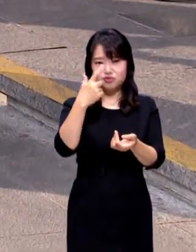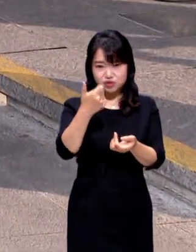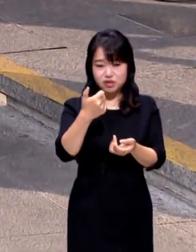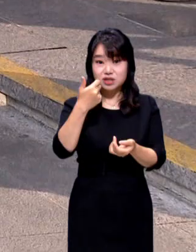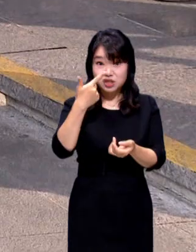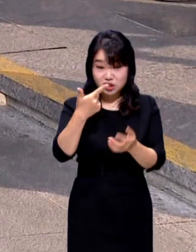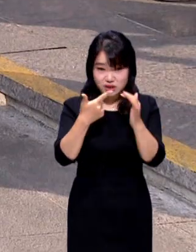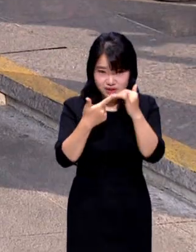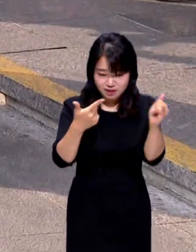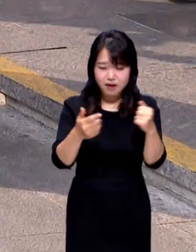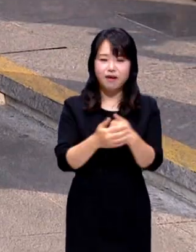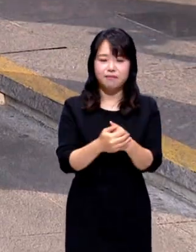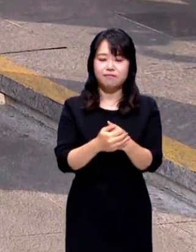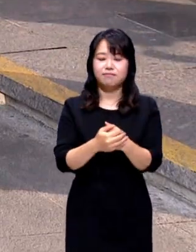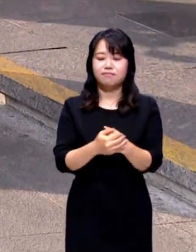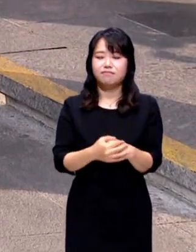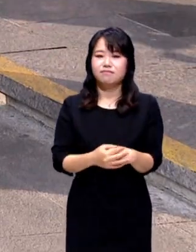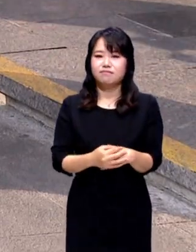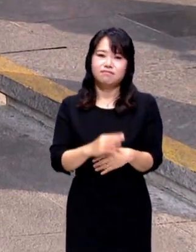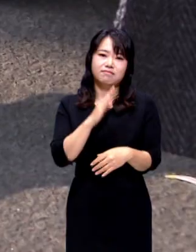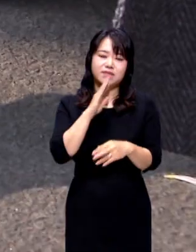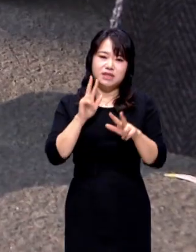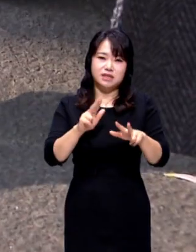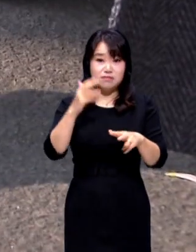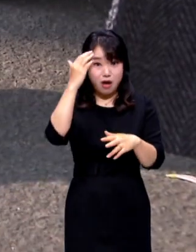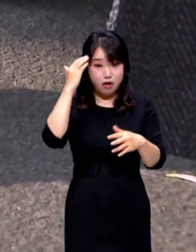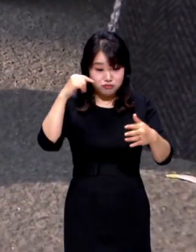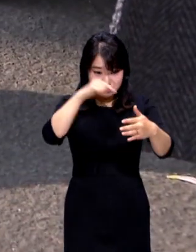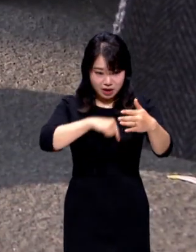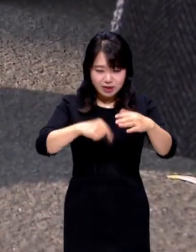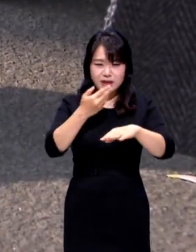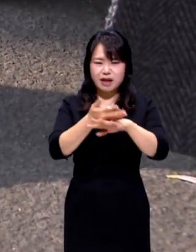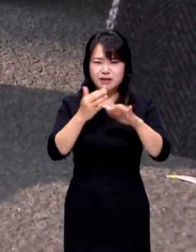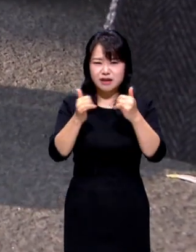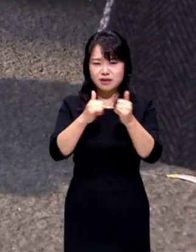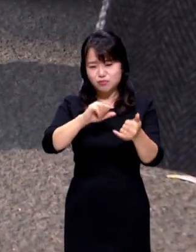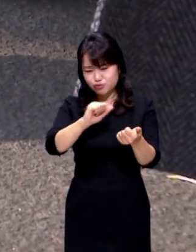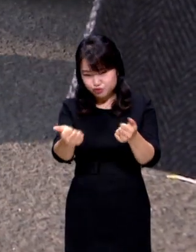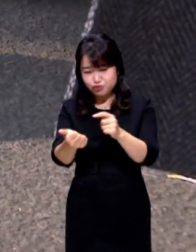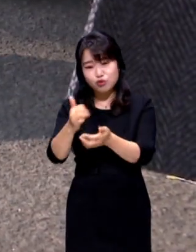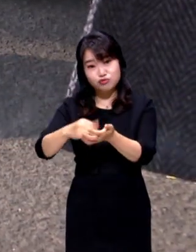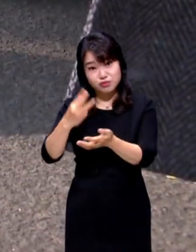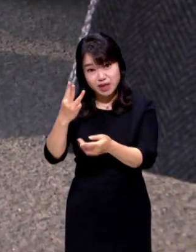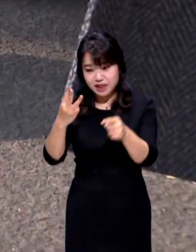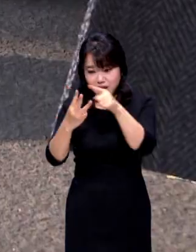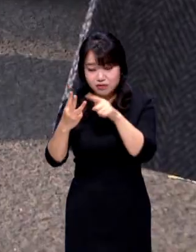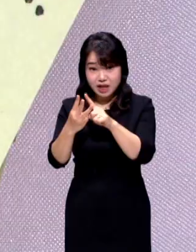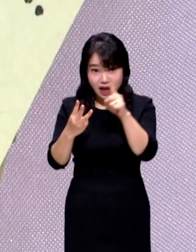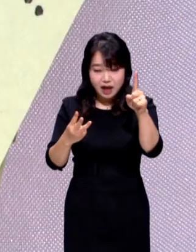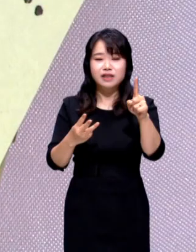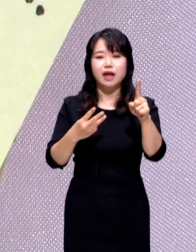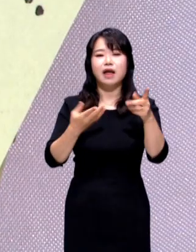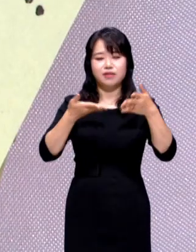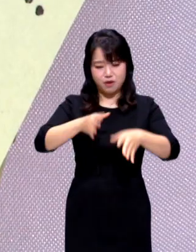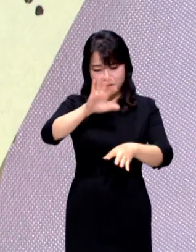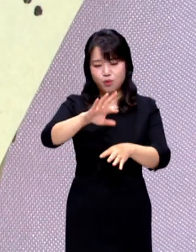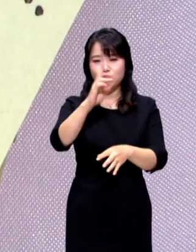늘어 198명입니다. 아직 국내에 남아있는 외국인 사망자 3명 가운데 1명은 11일 본국으로